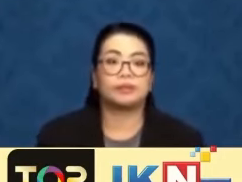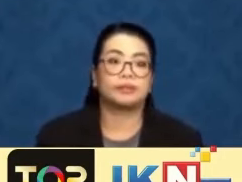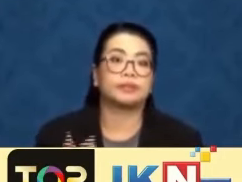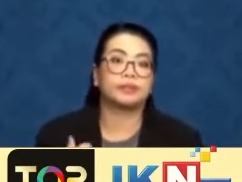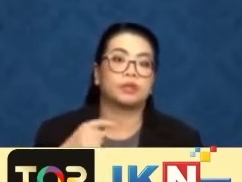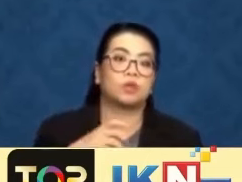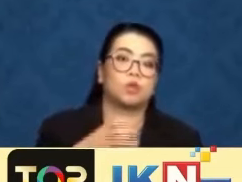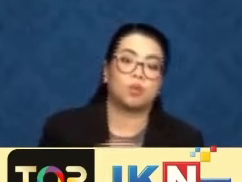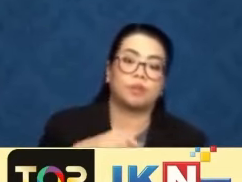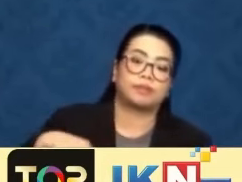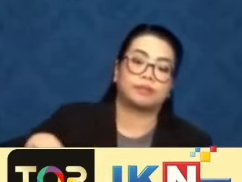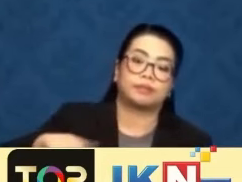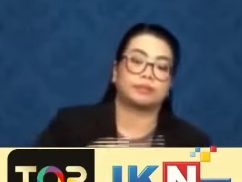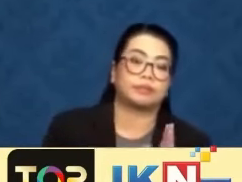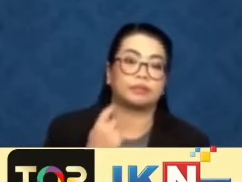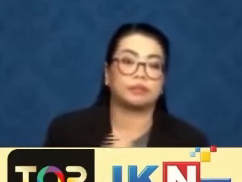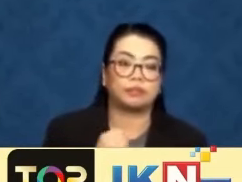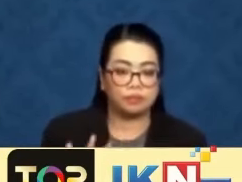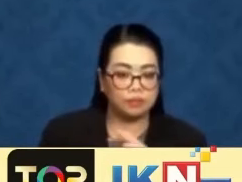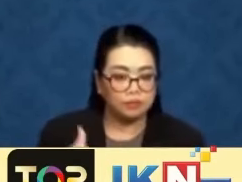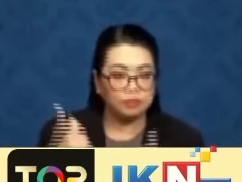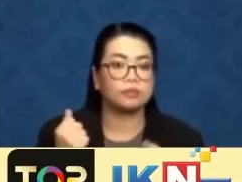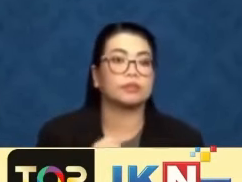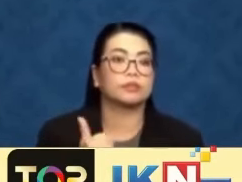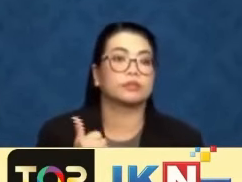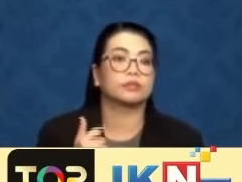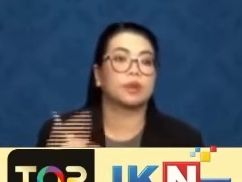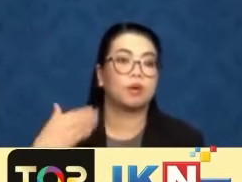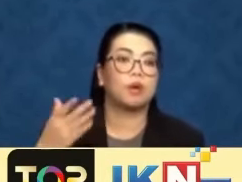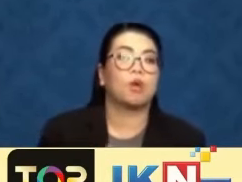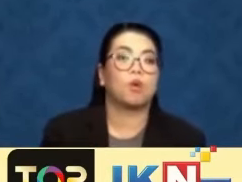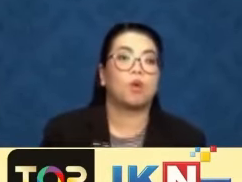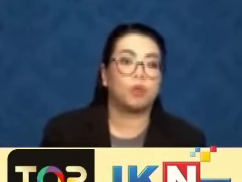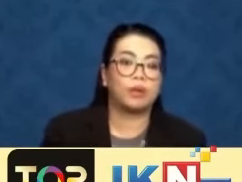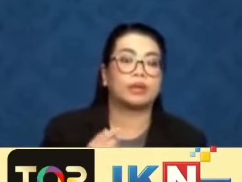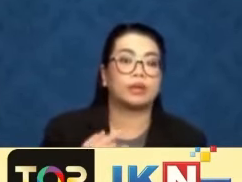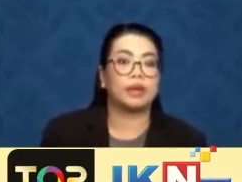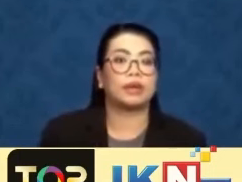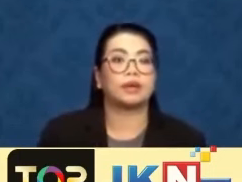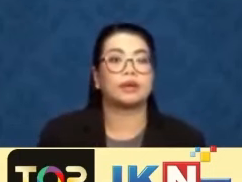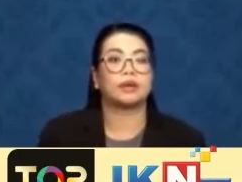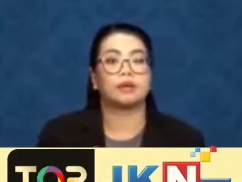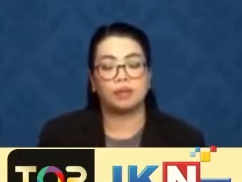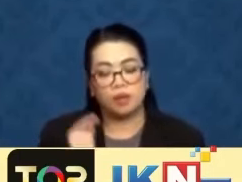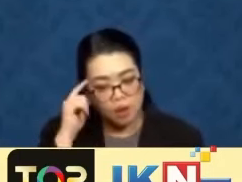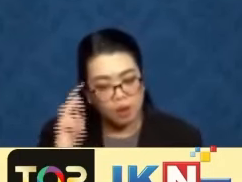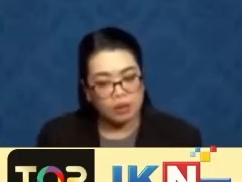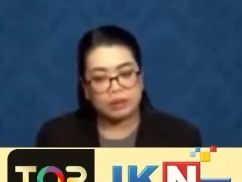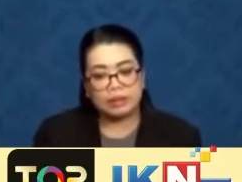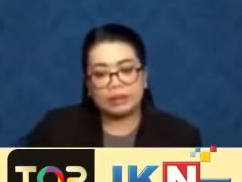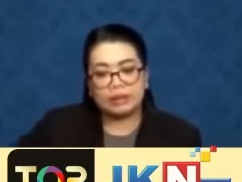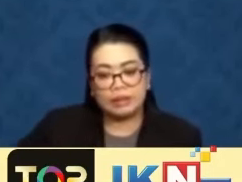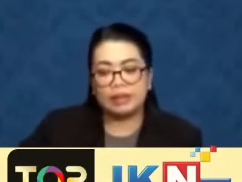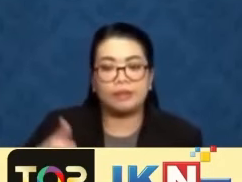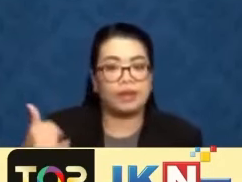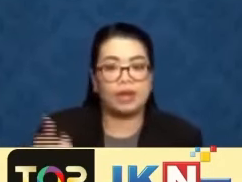แข่งขันให้ได้นะยืนยันว่างบประมาณที่จัดมาเนี่ยเพื่อที่จะนำเศรษฐกิจกลับคืนมาสู่การเติบ